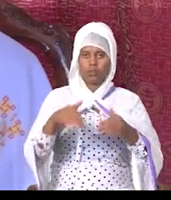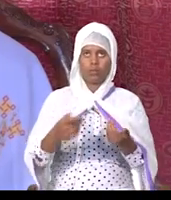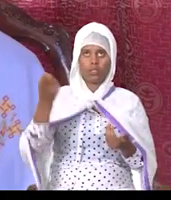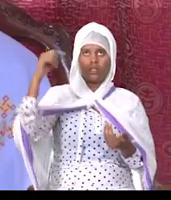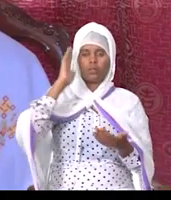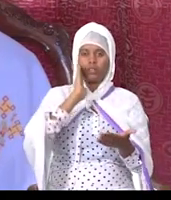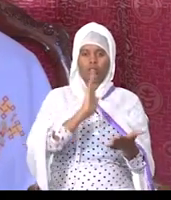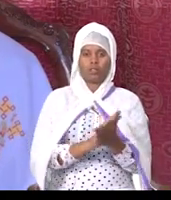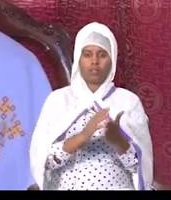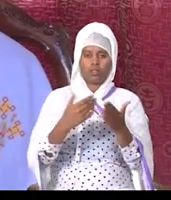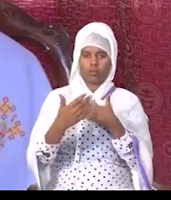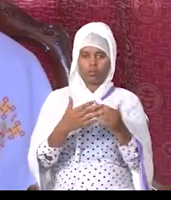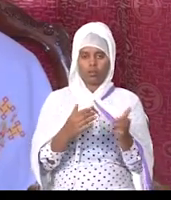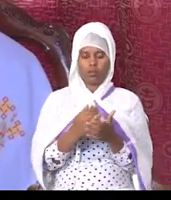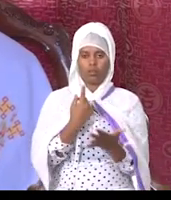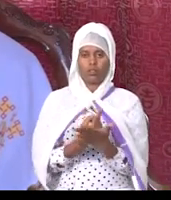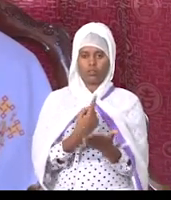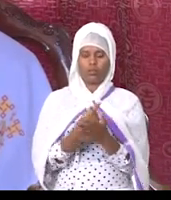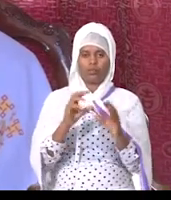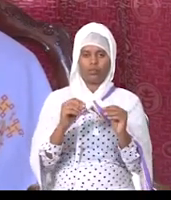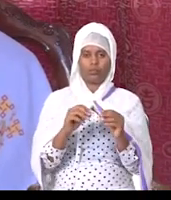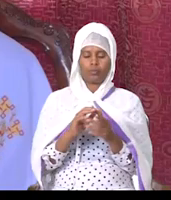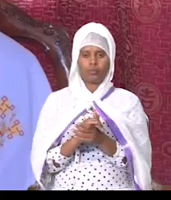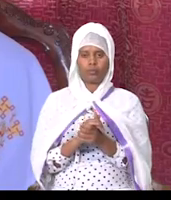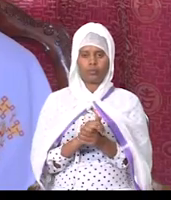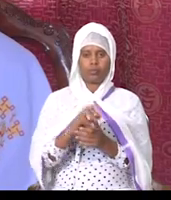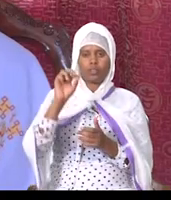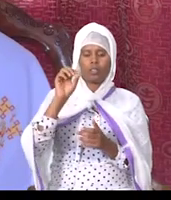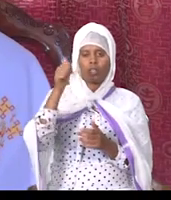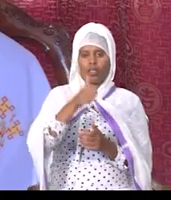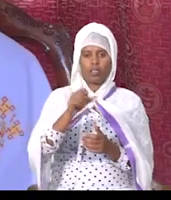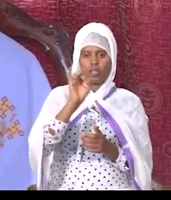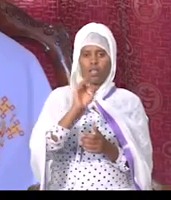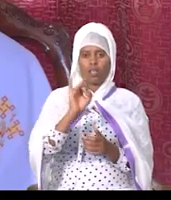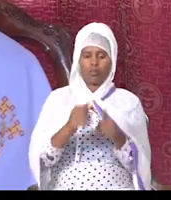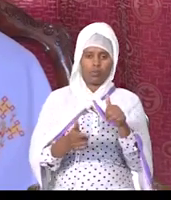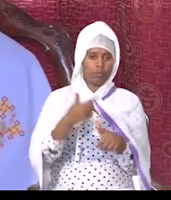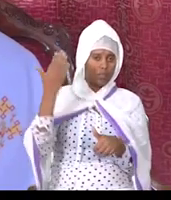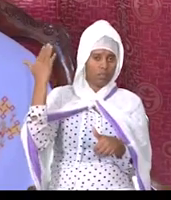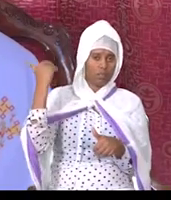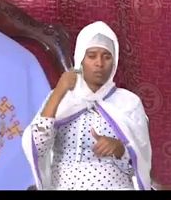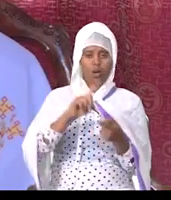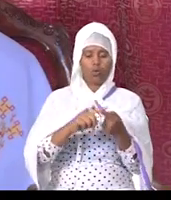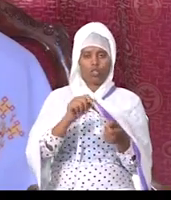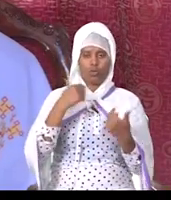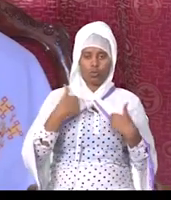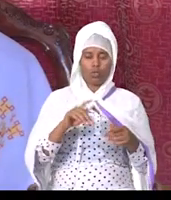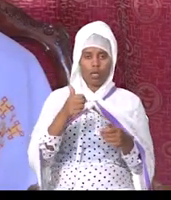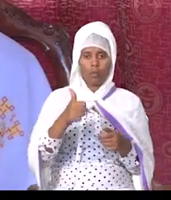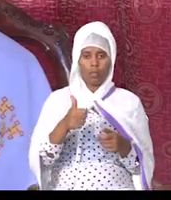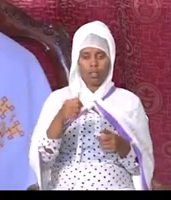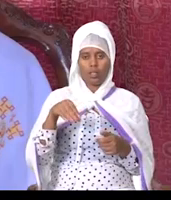مليسكم نجابير تعرقوا لمن قد من داي أقداسي كأيل كأيل أبقداماي فترات نأبيل